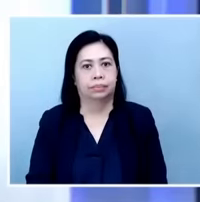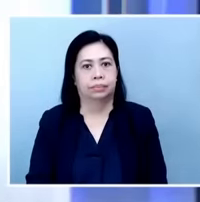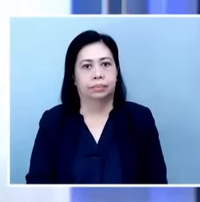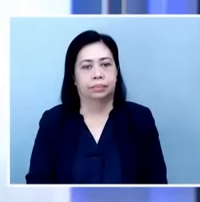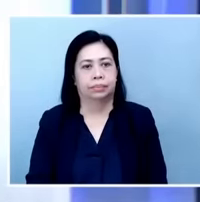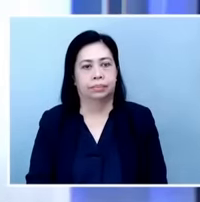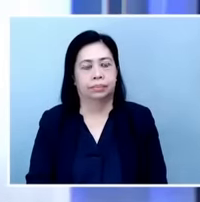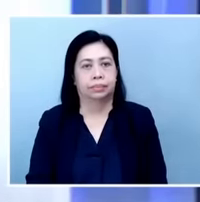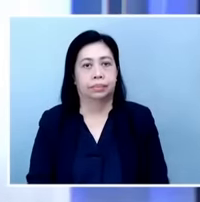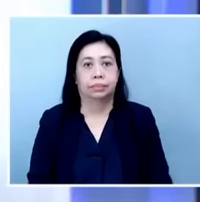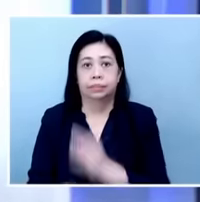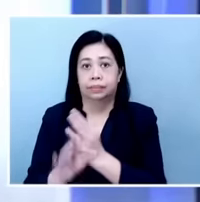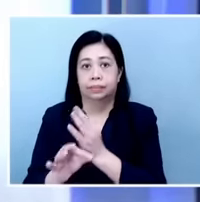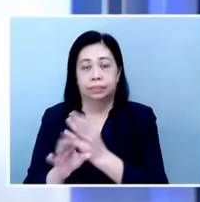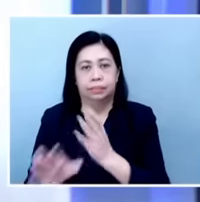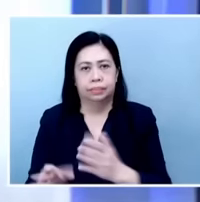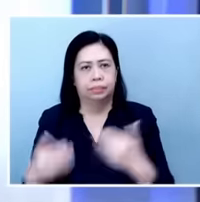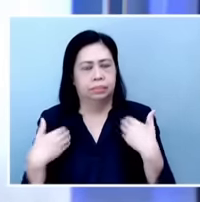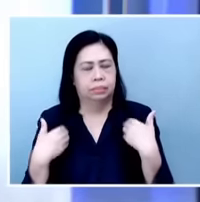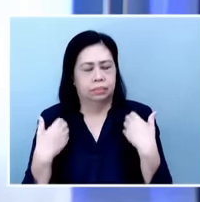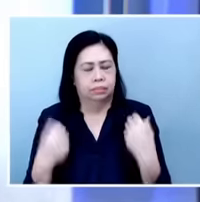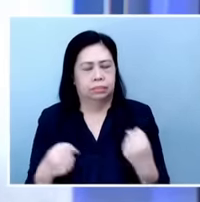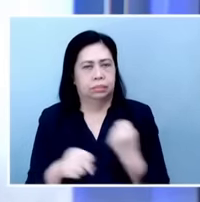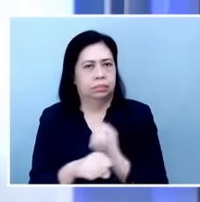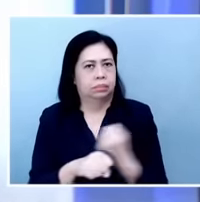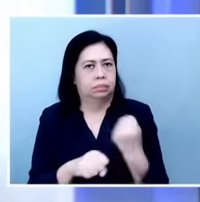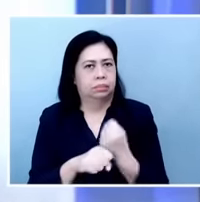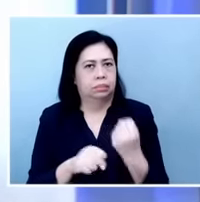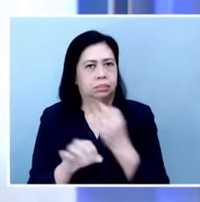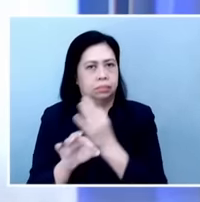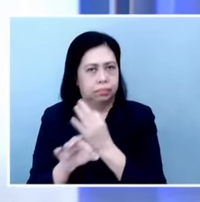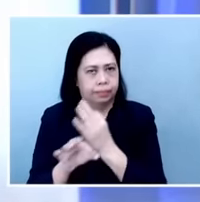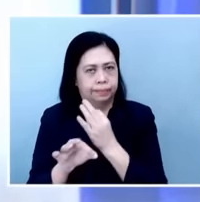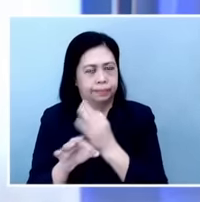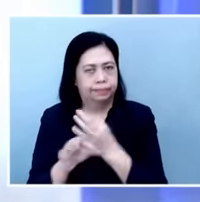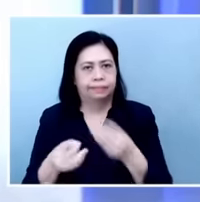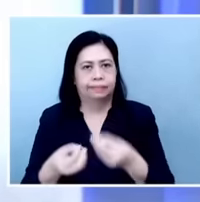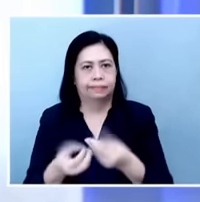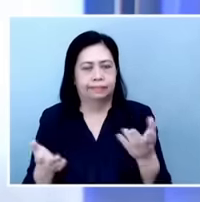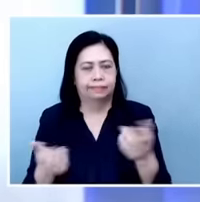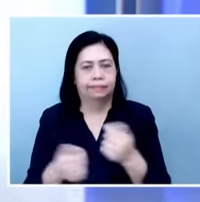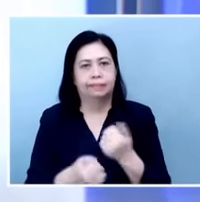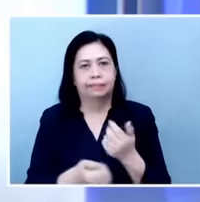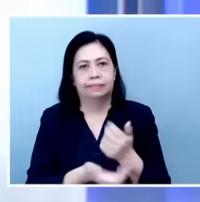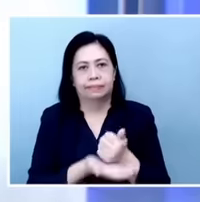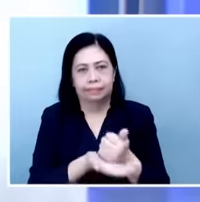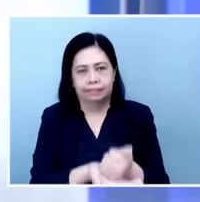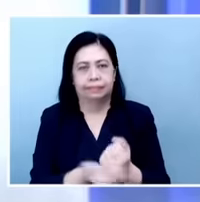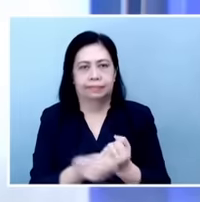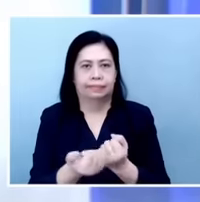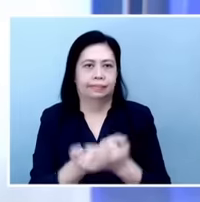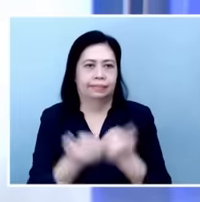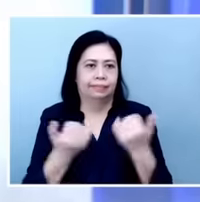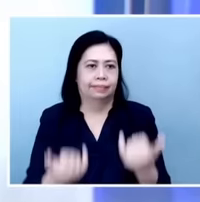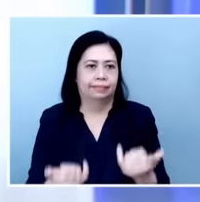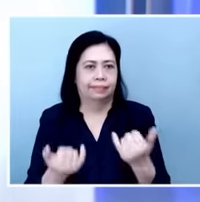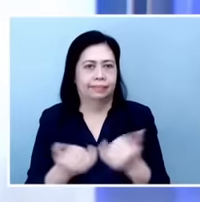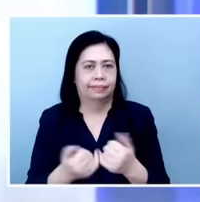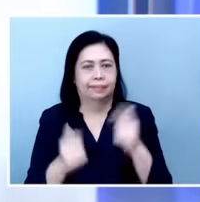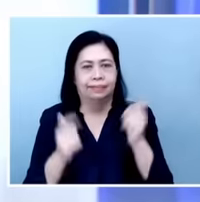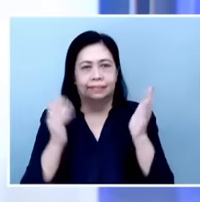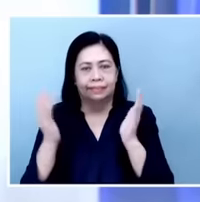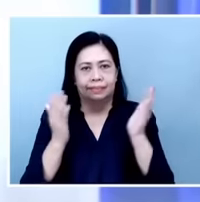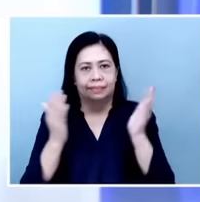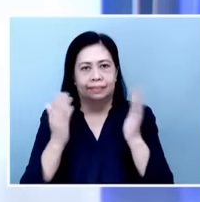Mga debotong may matatag na pananampalataya ang hinatiran ng alalay at suporta ngayong araw ng Lingkod